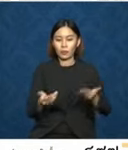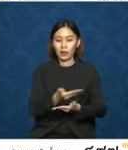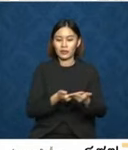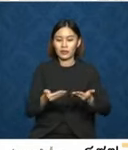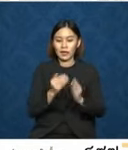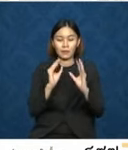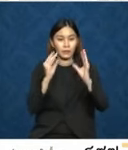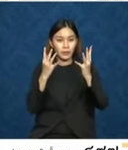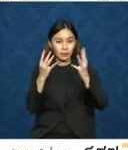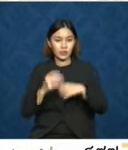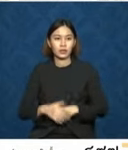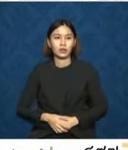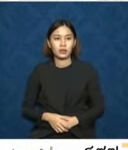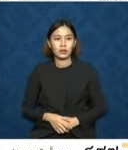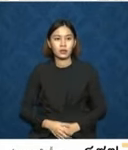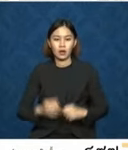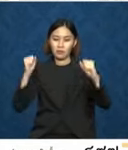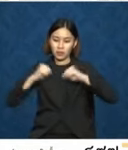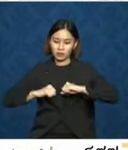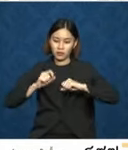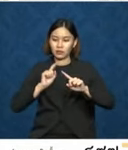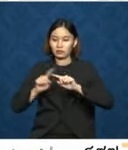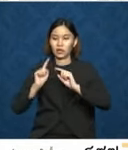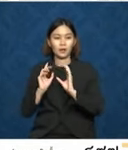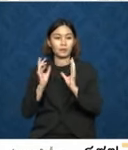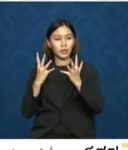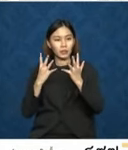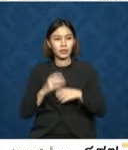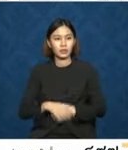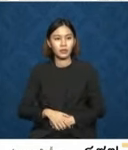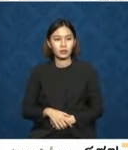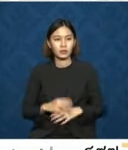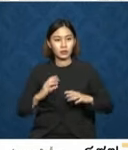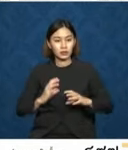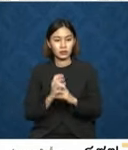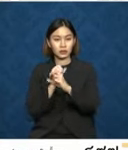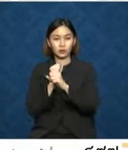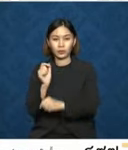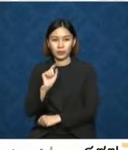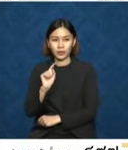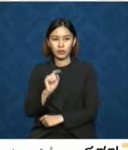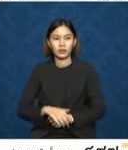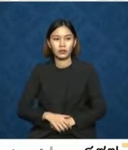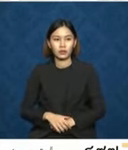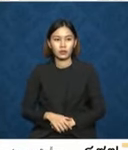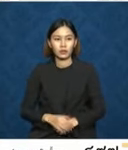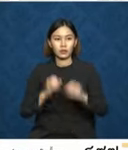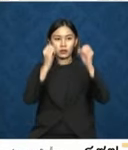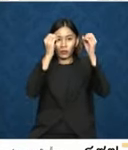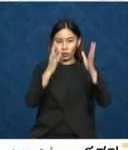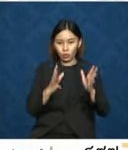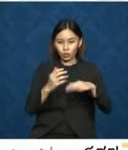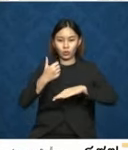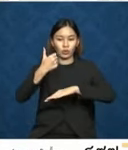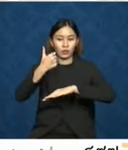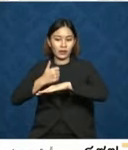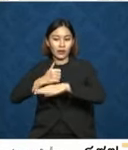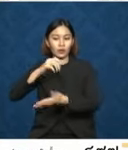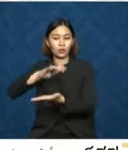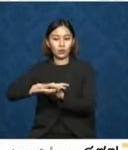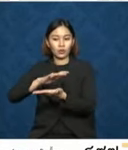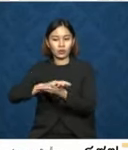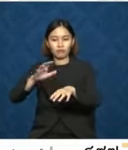และไม่พบว่ามีมติแต่อย่างใดเพราะฉะนั้นแล้วเอ่อก็ทำให้ครูก็ผู้บริหารในสถาน